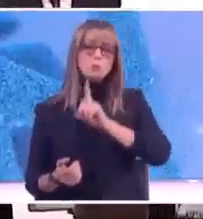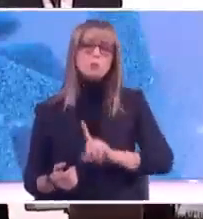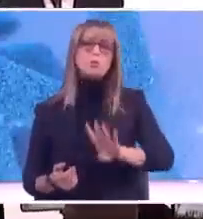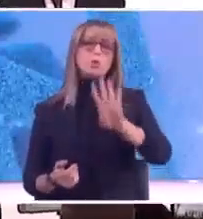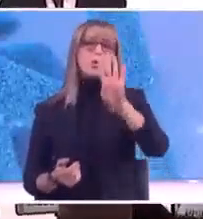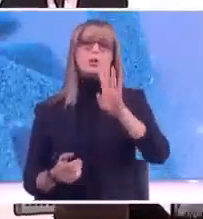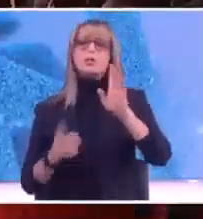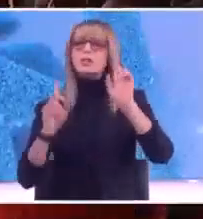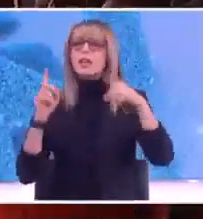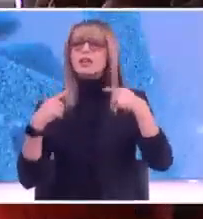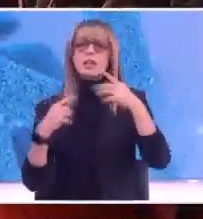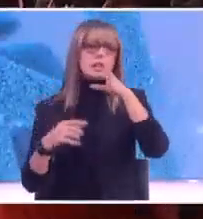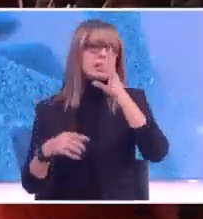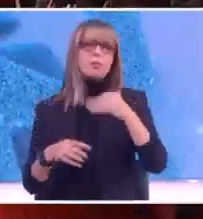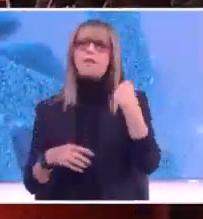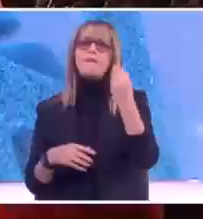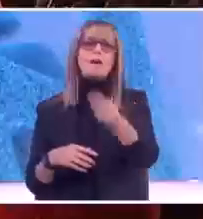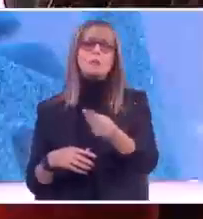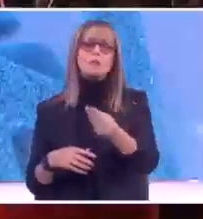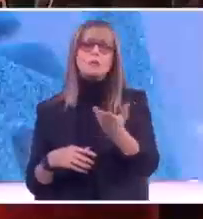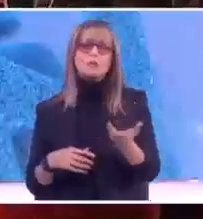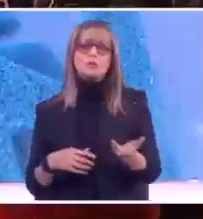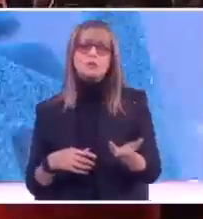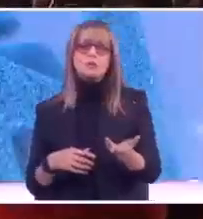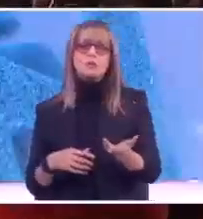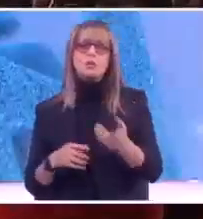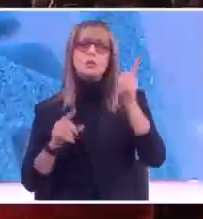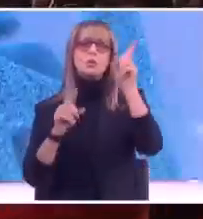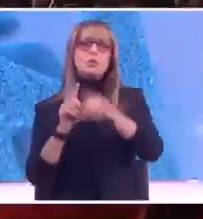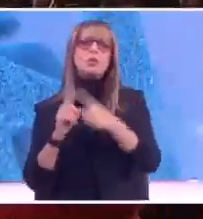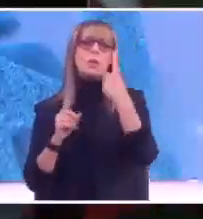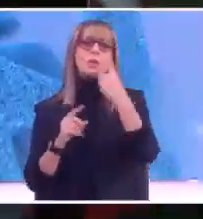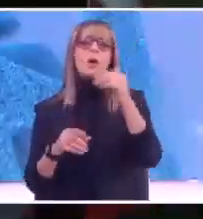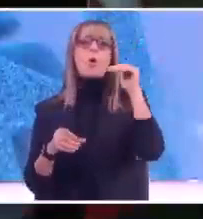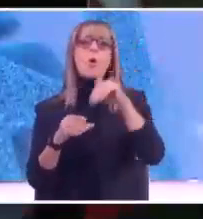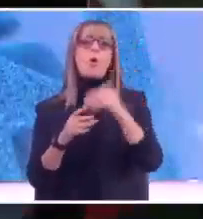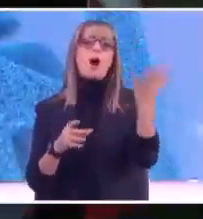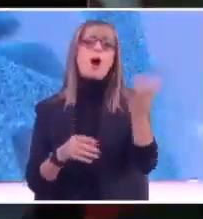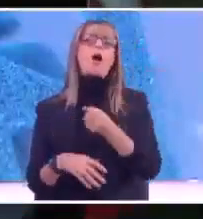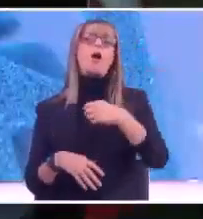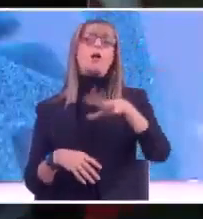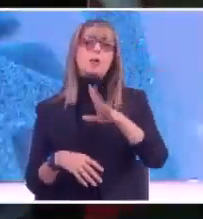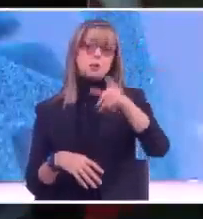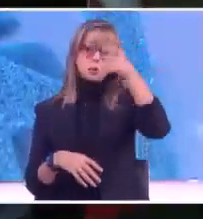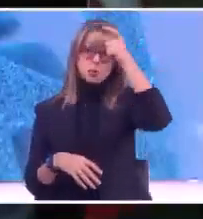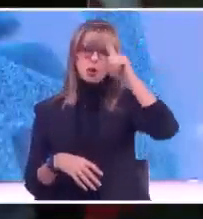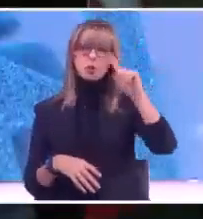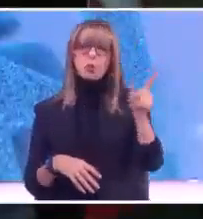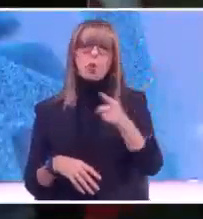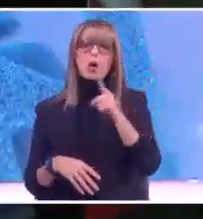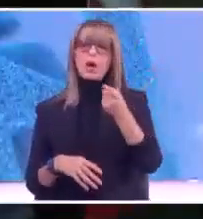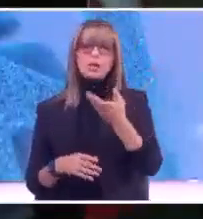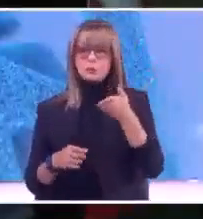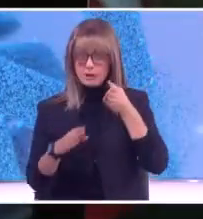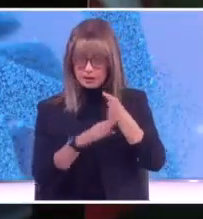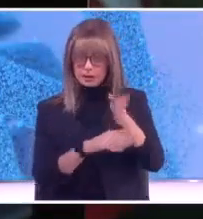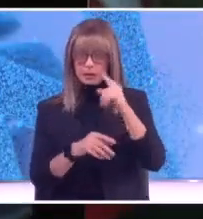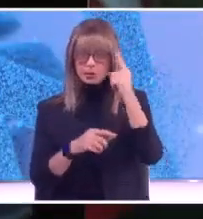yetkiyi kime vermiş? %1 bile oy alamayan Türkiye'nin yönetimine çöksün diye mi